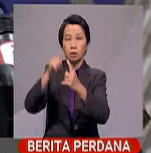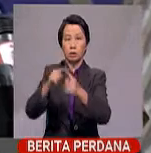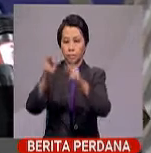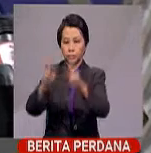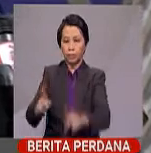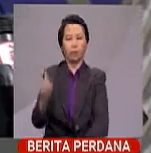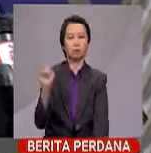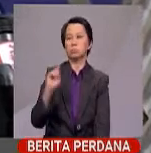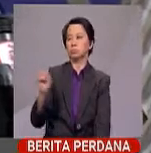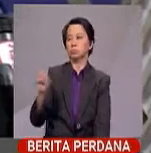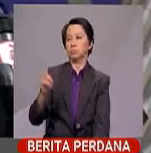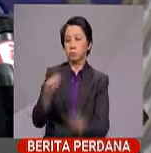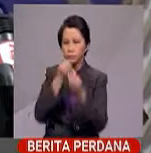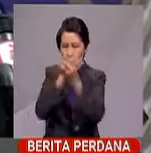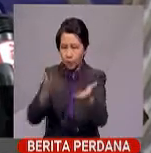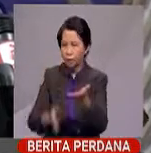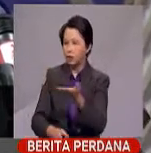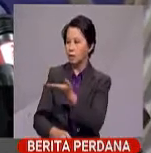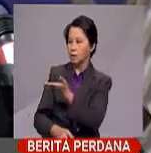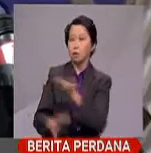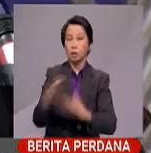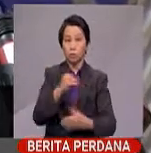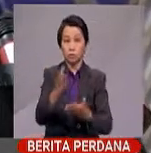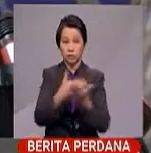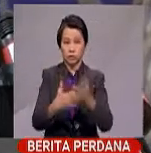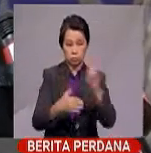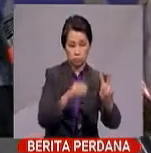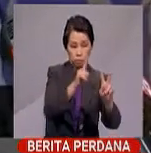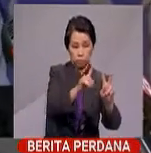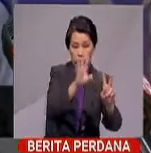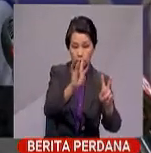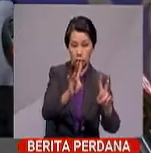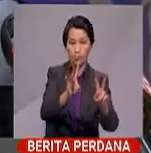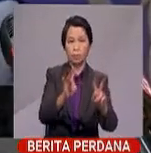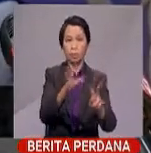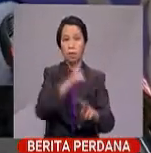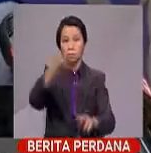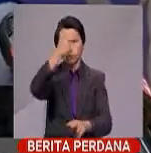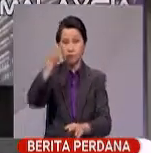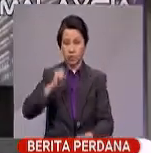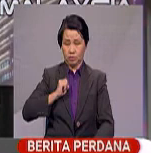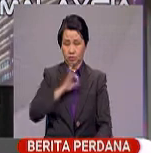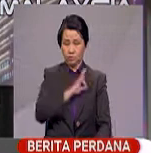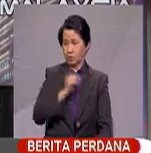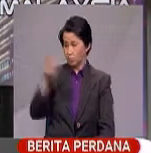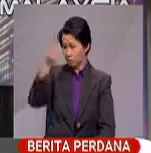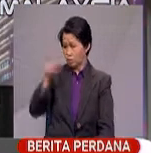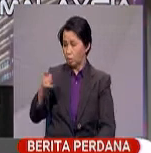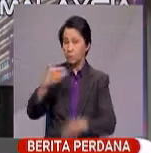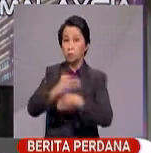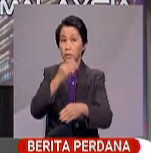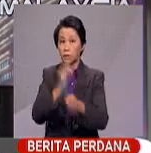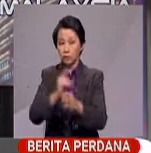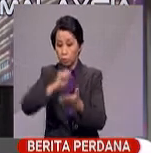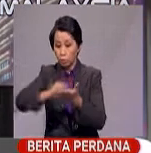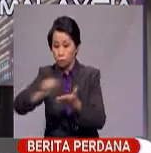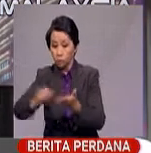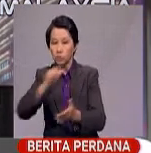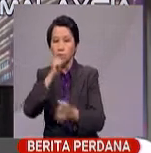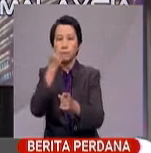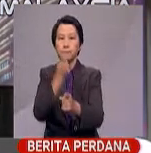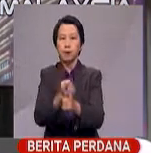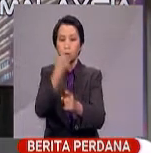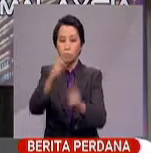tidak sepatutnya didedahkan. Selain itu, Seksyen 218 Kanun Keseksaan kerana penjawat awam membentuk satu tulisan tidak betul